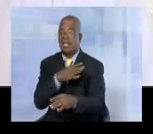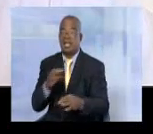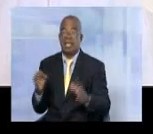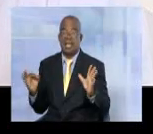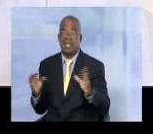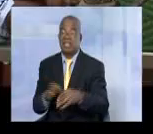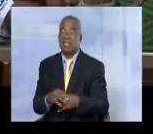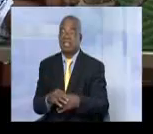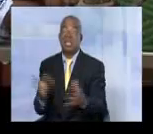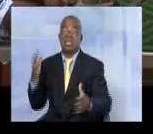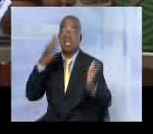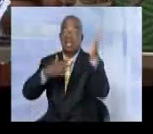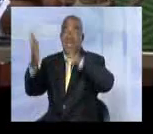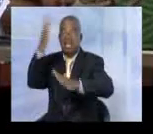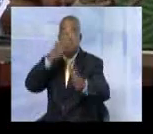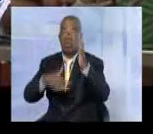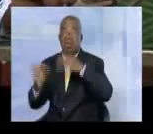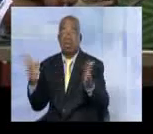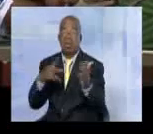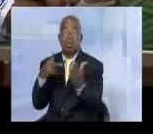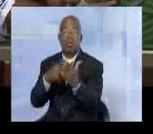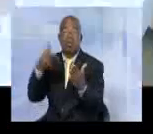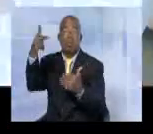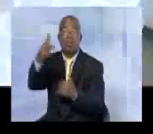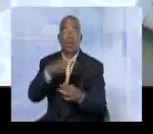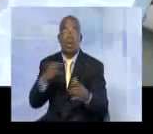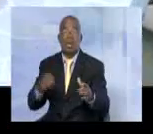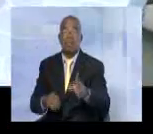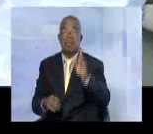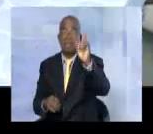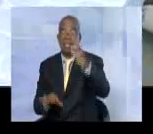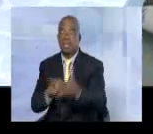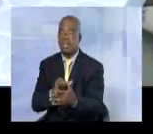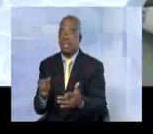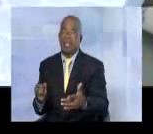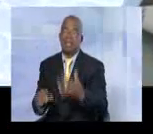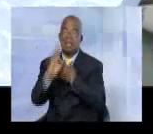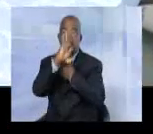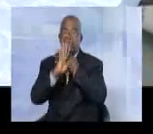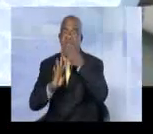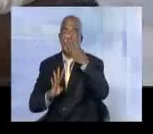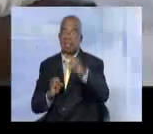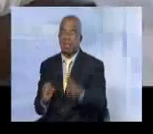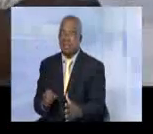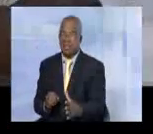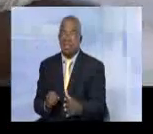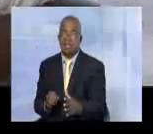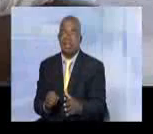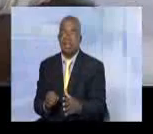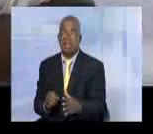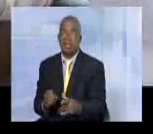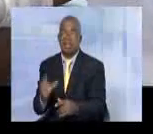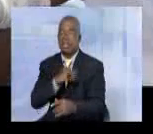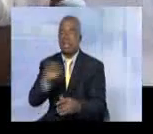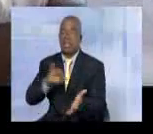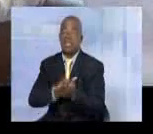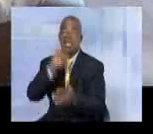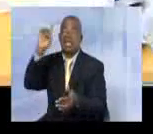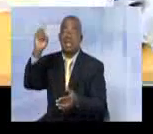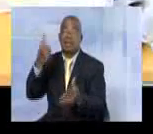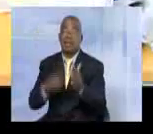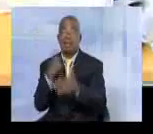rapport à la crise. Au programme également, une opération don de sang. Ce salon de la solidarité est une première.